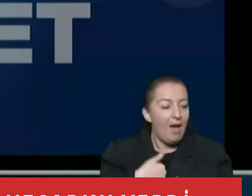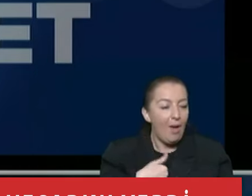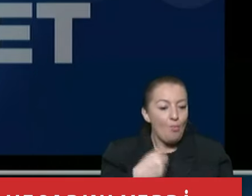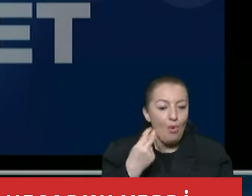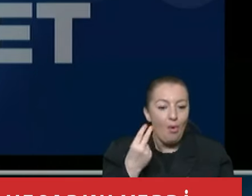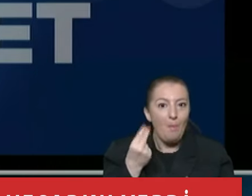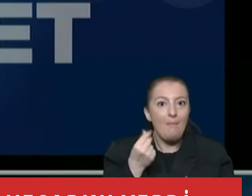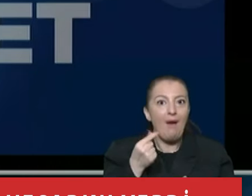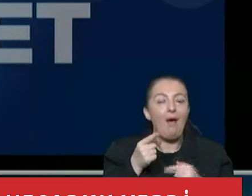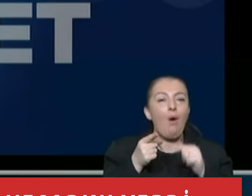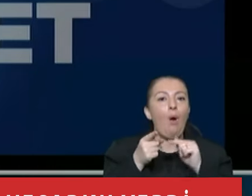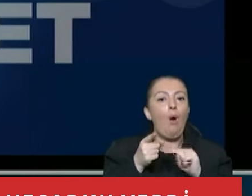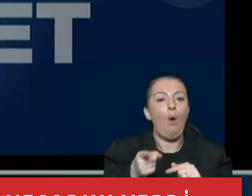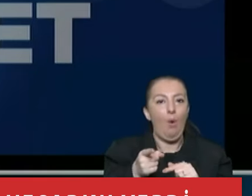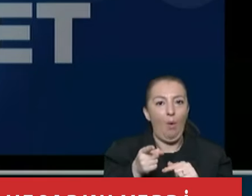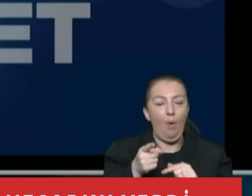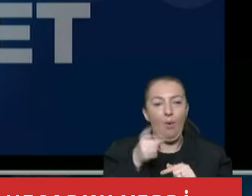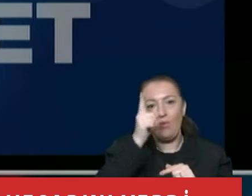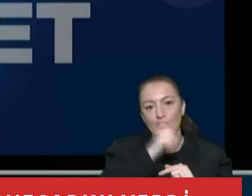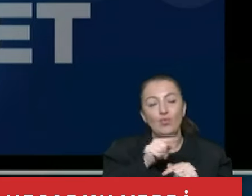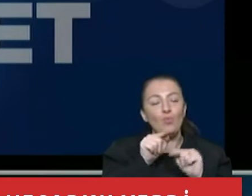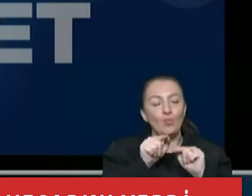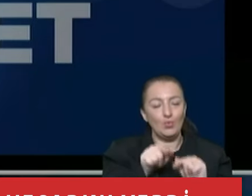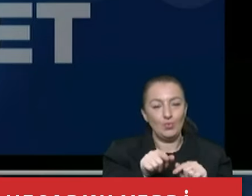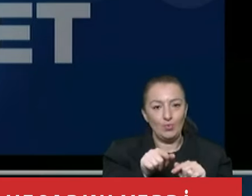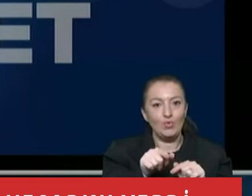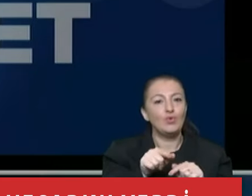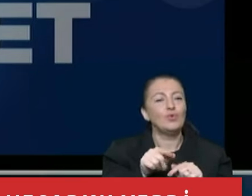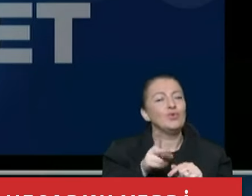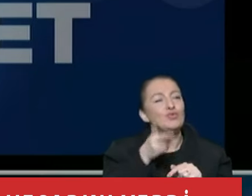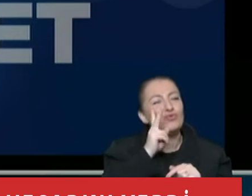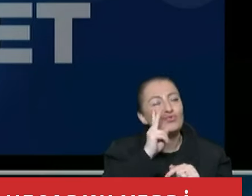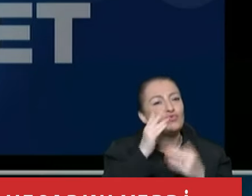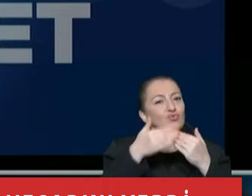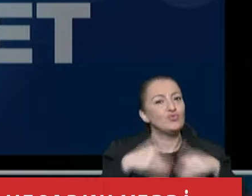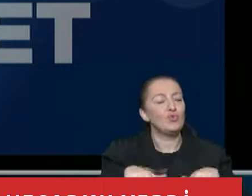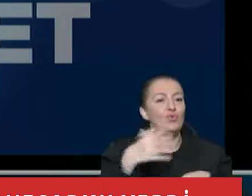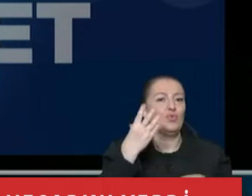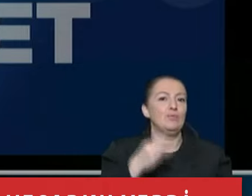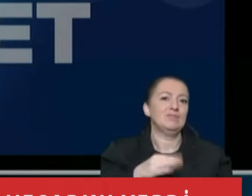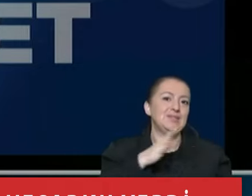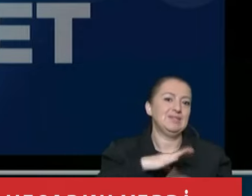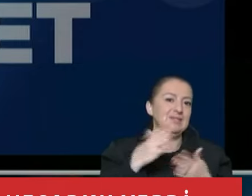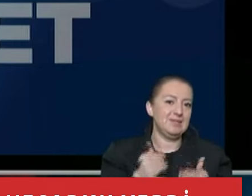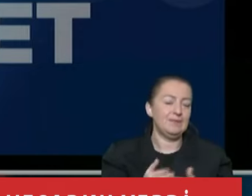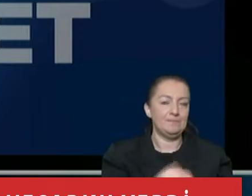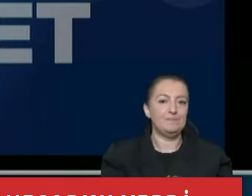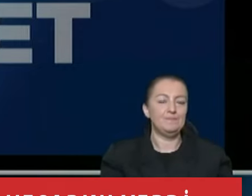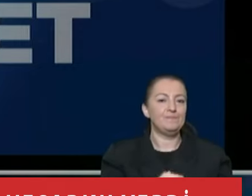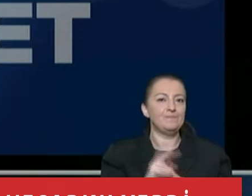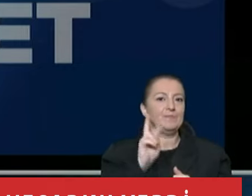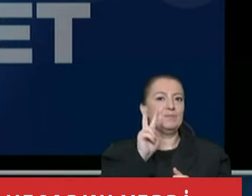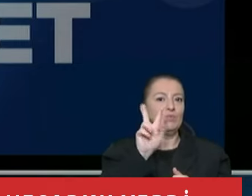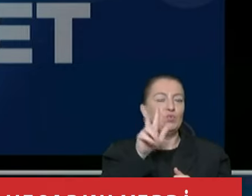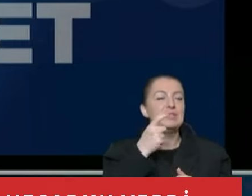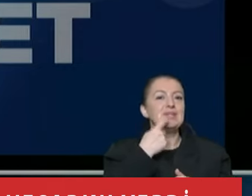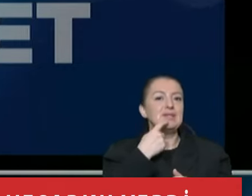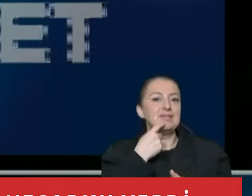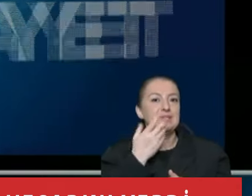vesayeti şeklinde yorumlanan bu uygulamayı son vermesini diliyorum 2023